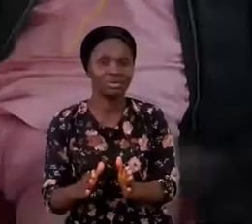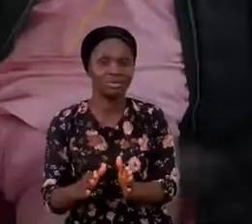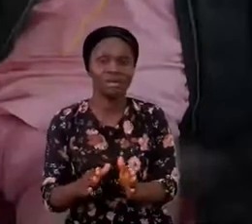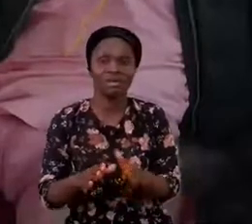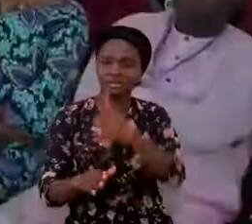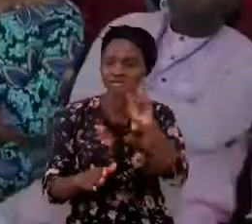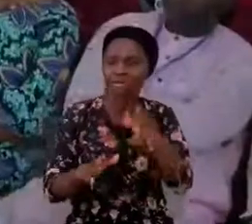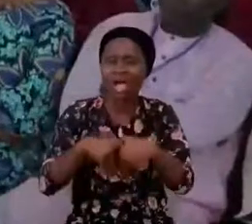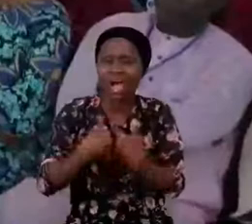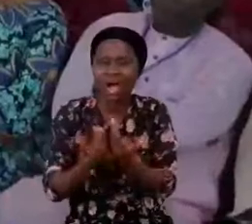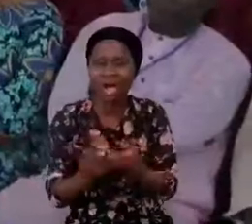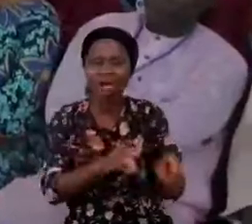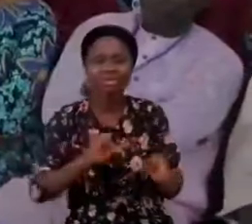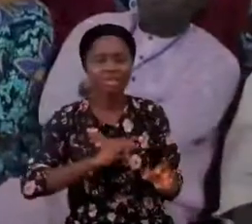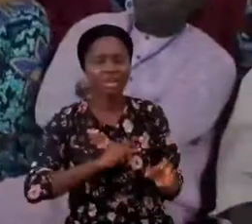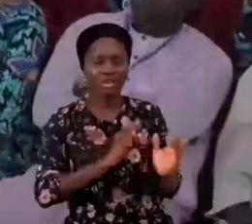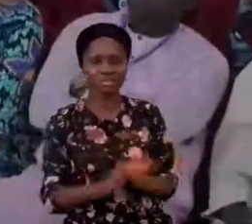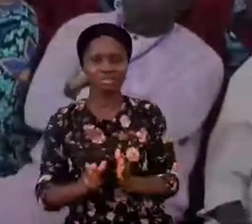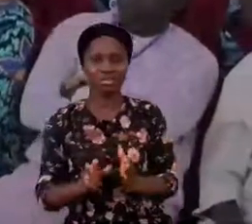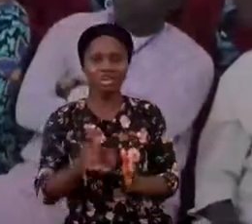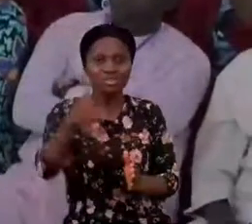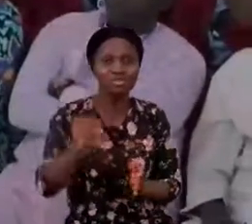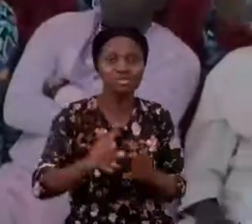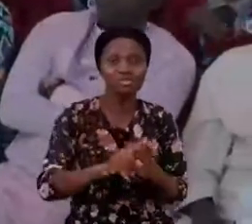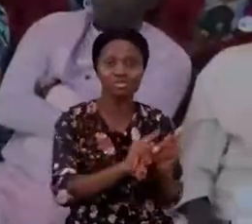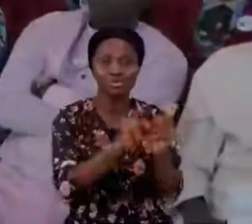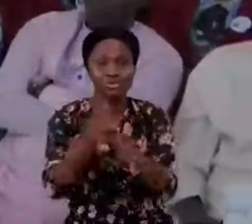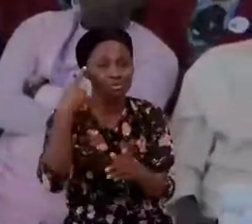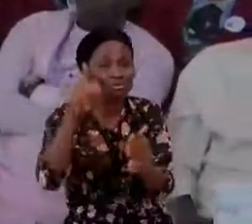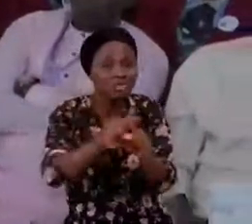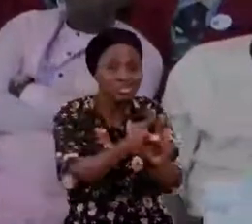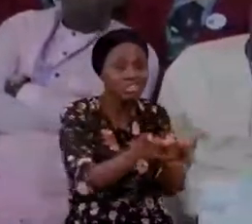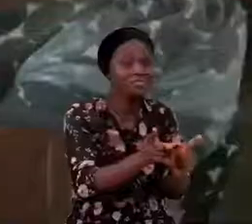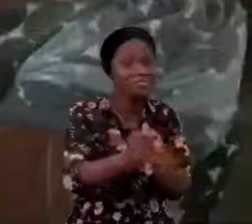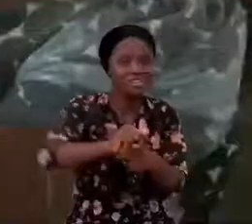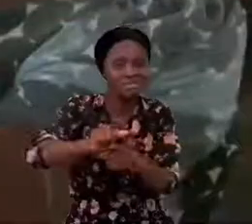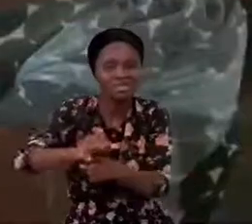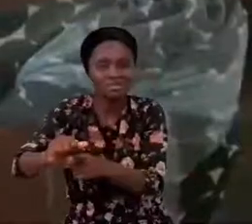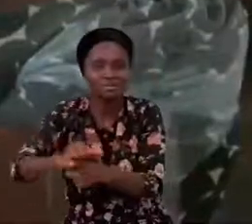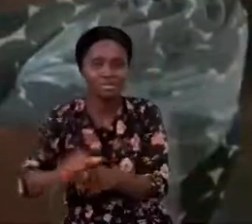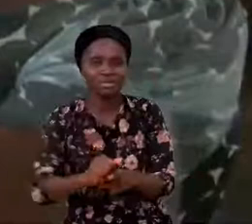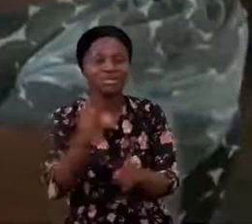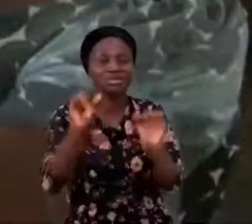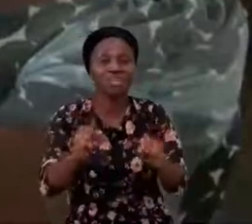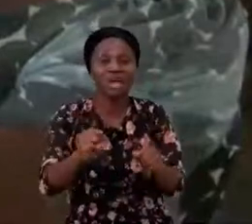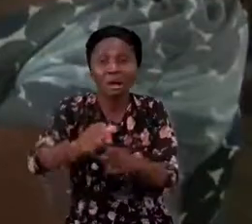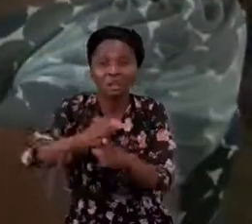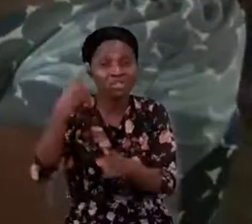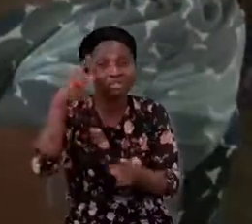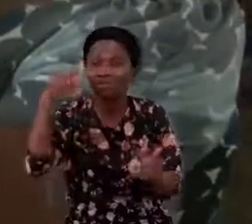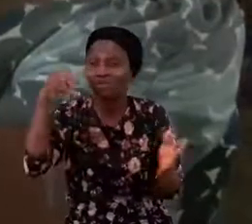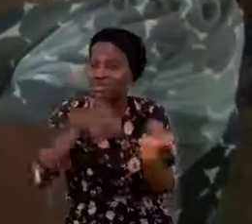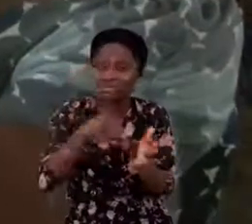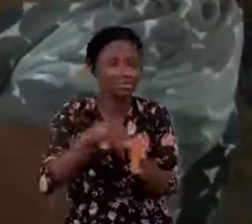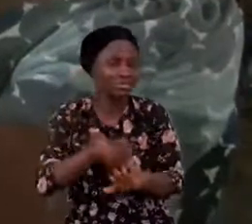ça 1000 fois, afin que mon corps, ma vue, tout ce qui est en moi, et il soit habitué à ce que je veux